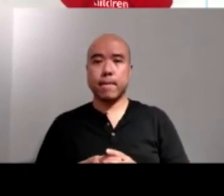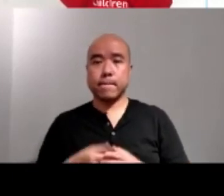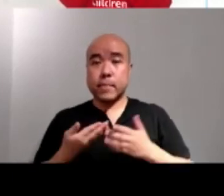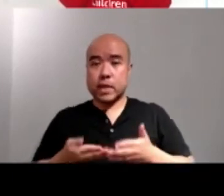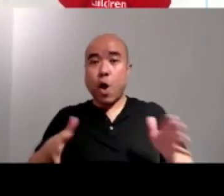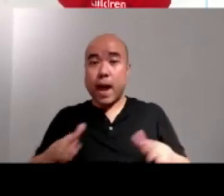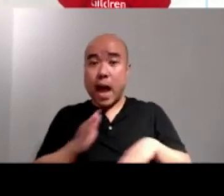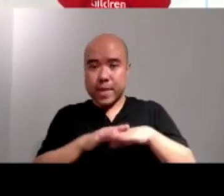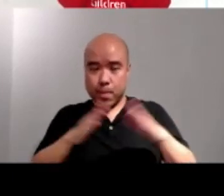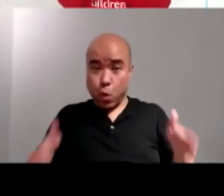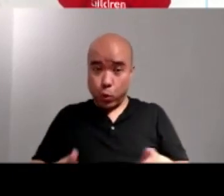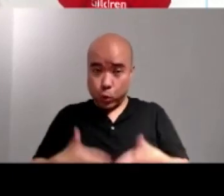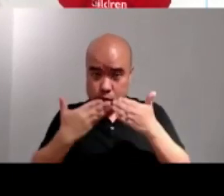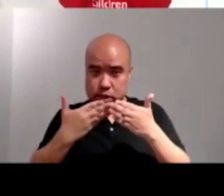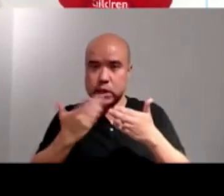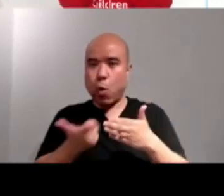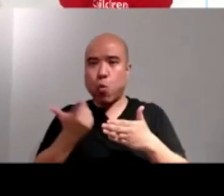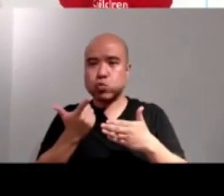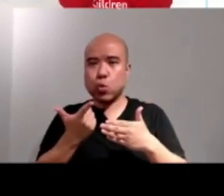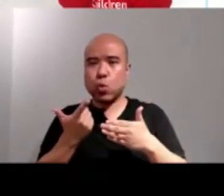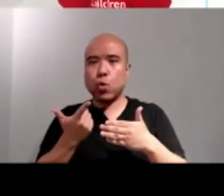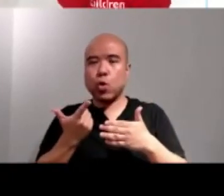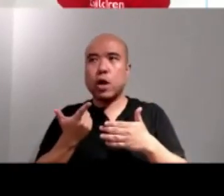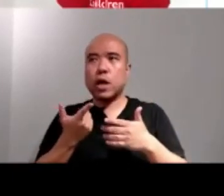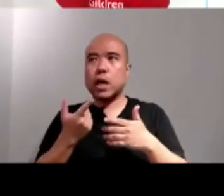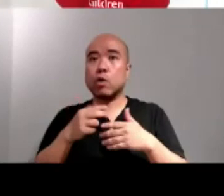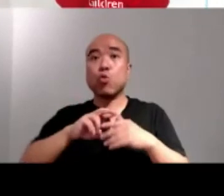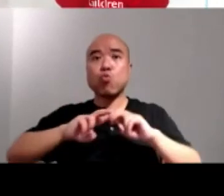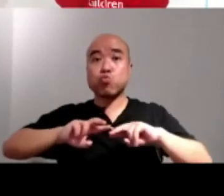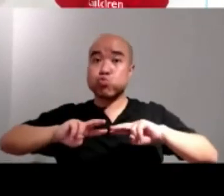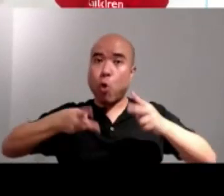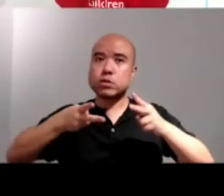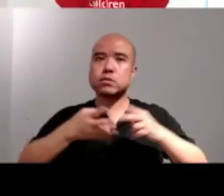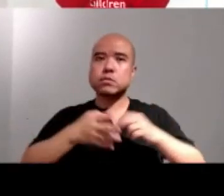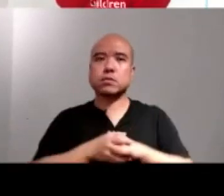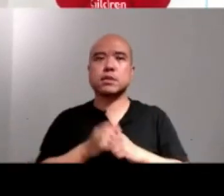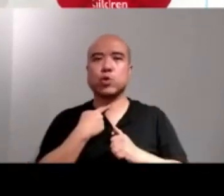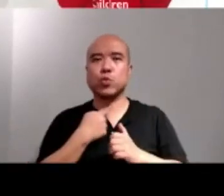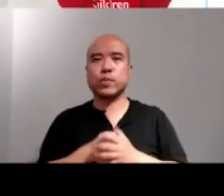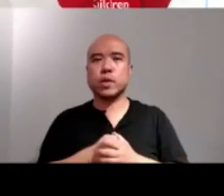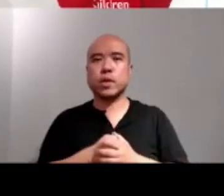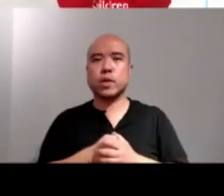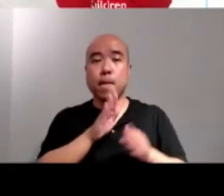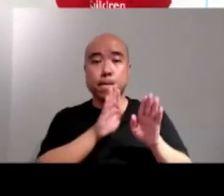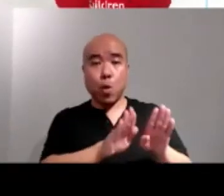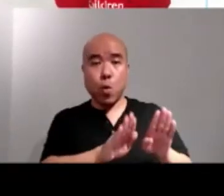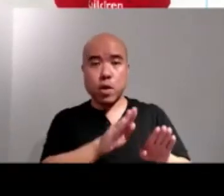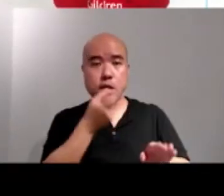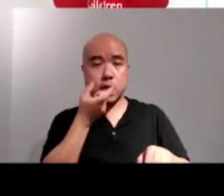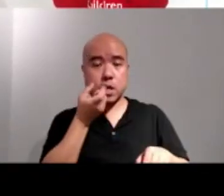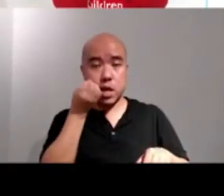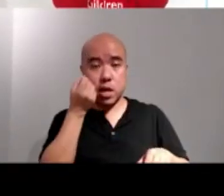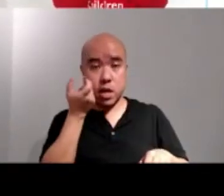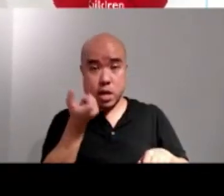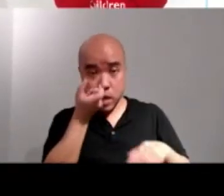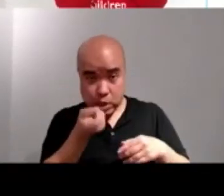步，我哋仲有好多嘢要去改进啦。例如啦，为咗方便呢个少数族裔嘅同学仔佢哋啦，咁我哋仲